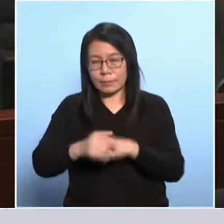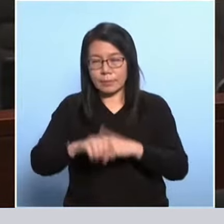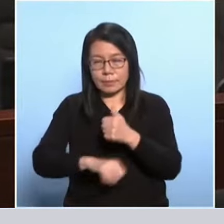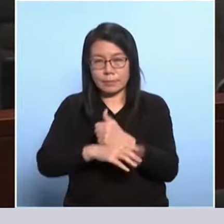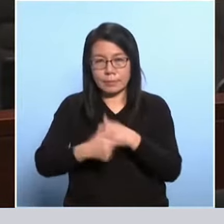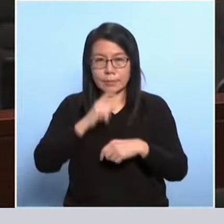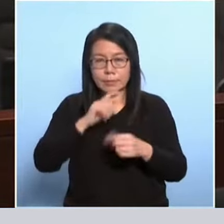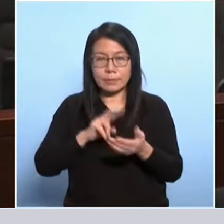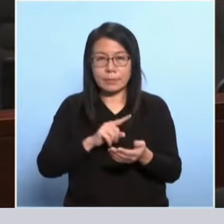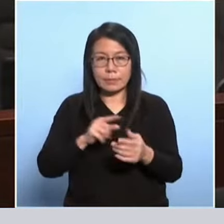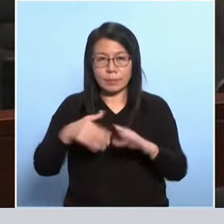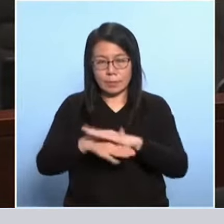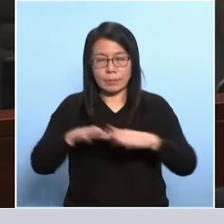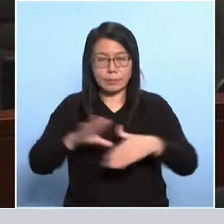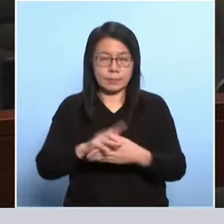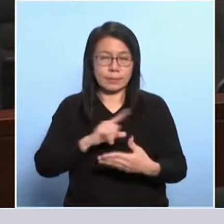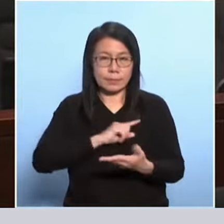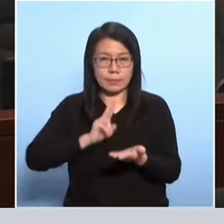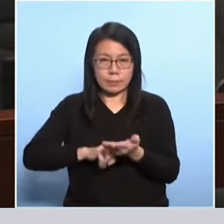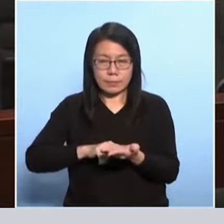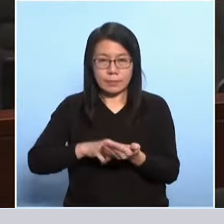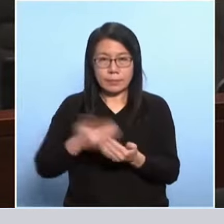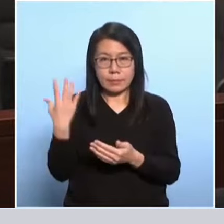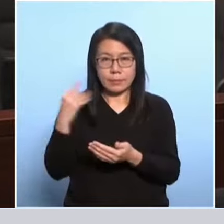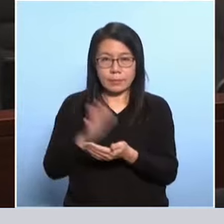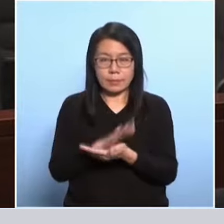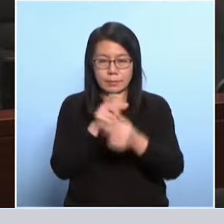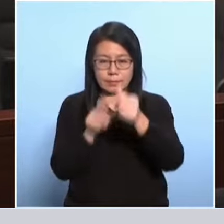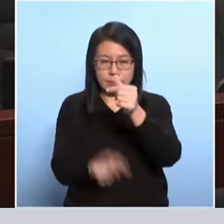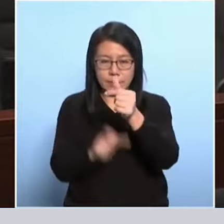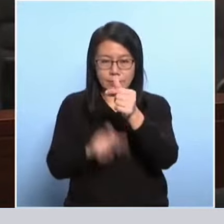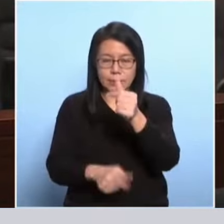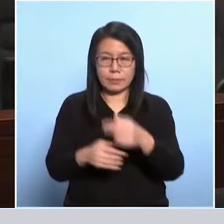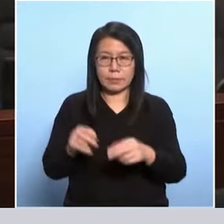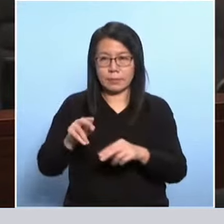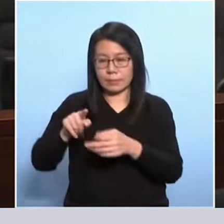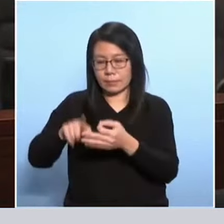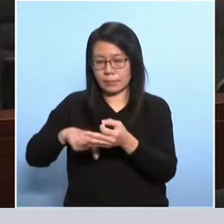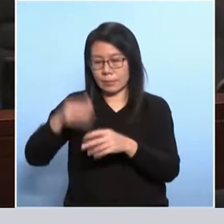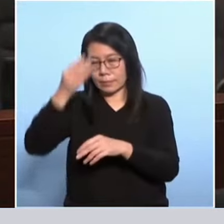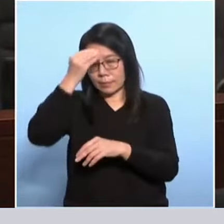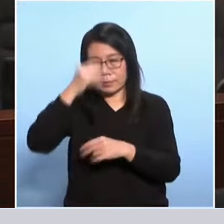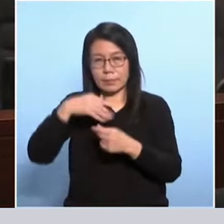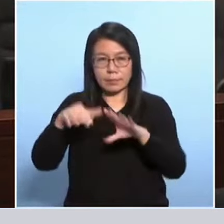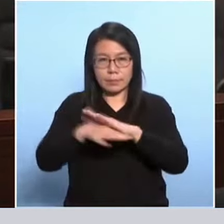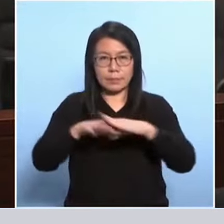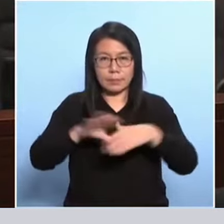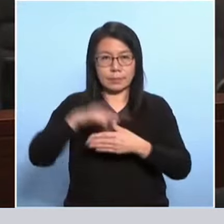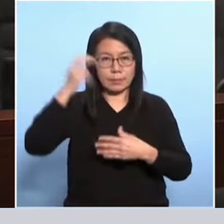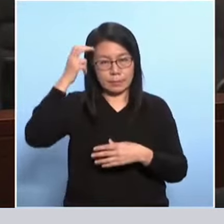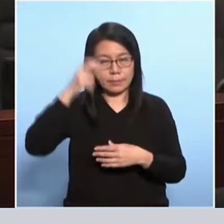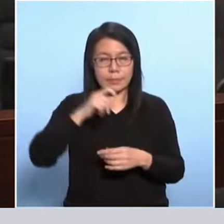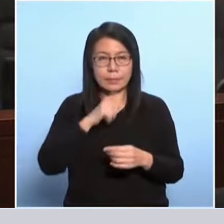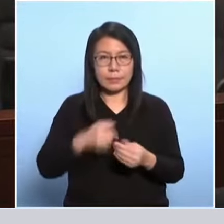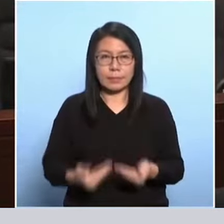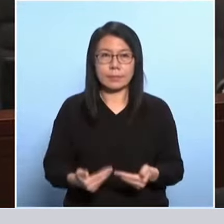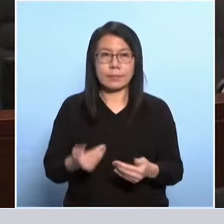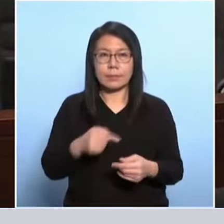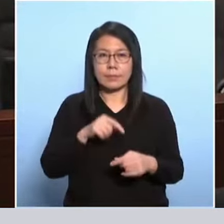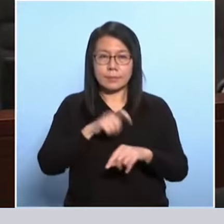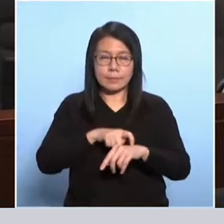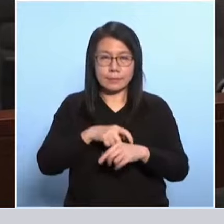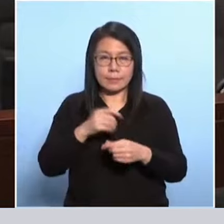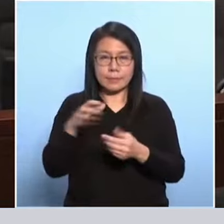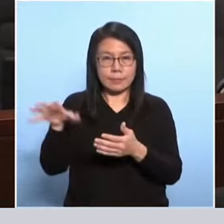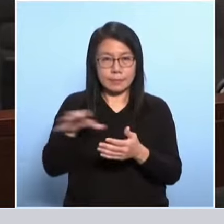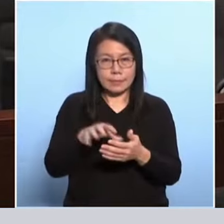文化自信。咁同時間喺去年嘅十月份，亦都提出習近平文化思想。呢度就冇時間去敘述